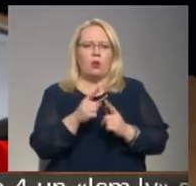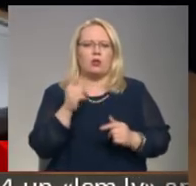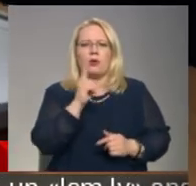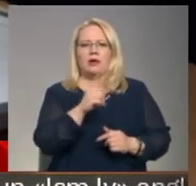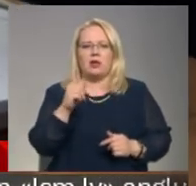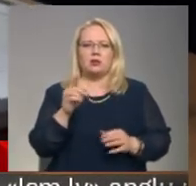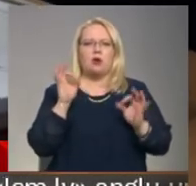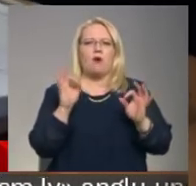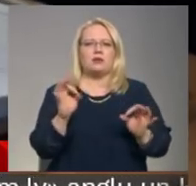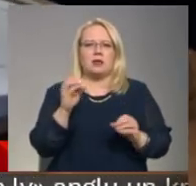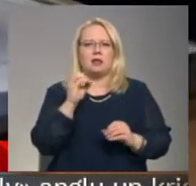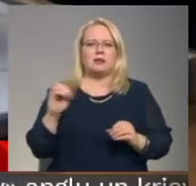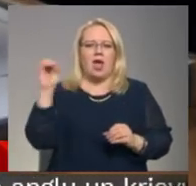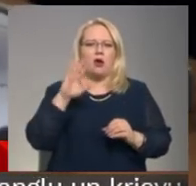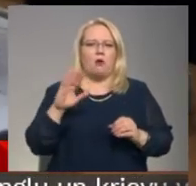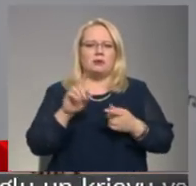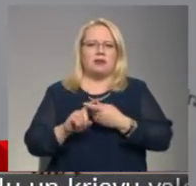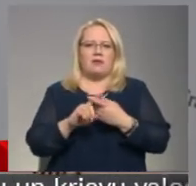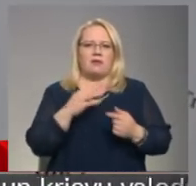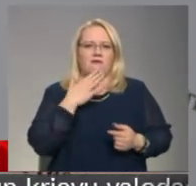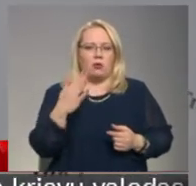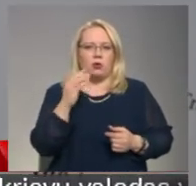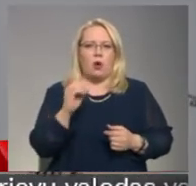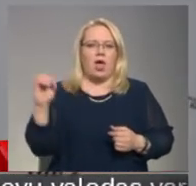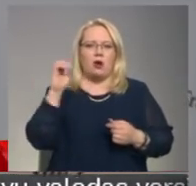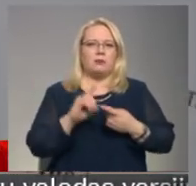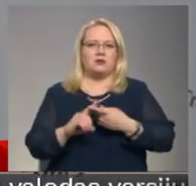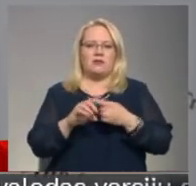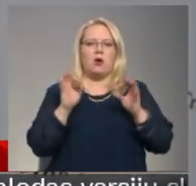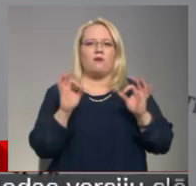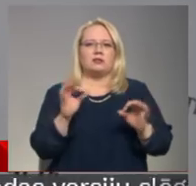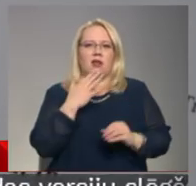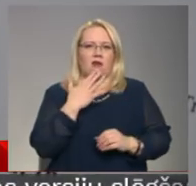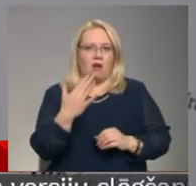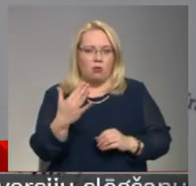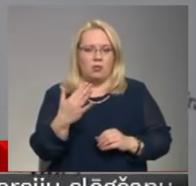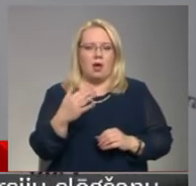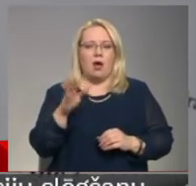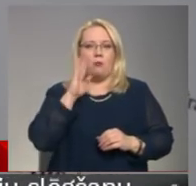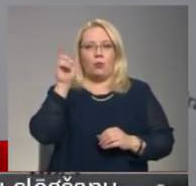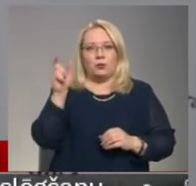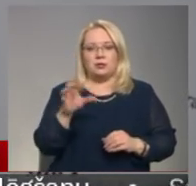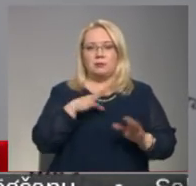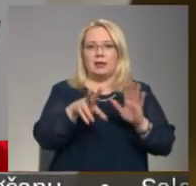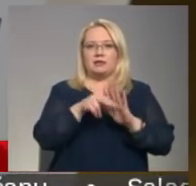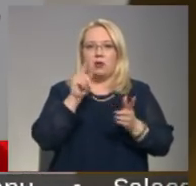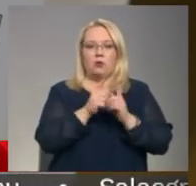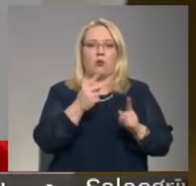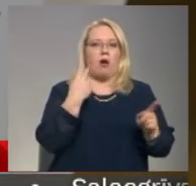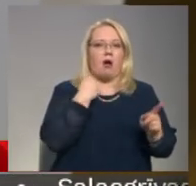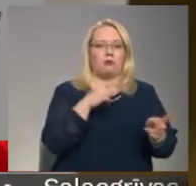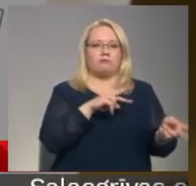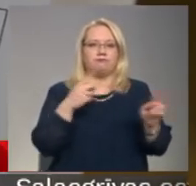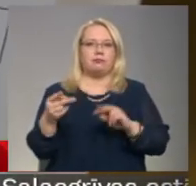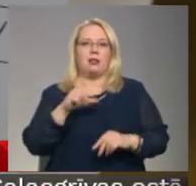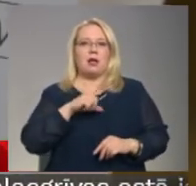oficiālās Eiropas Savienības valodas, jebkurā citā Eiropas Savienības oficiālajā valodā. Elvis bija izvēlējies tulkot no angļu uz